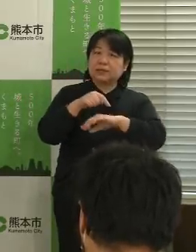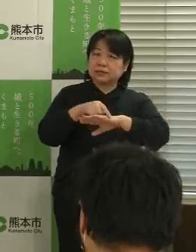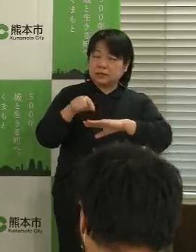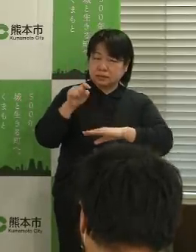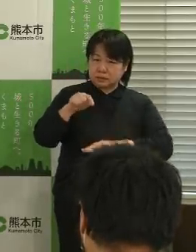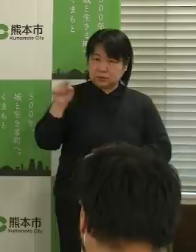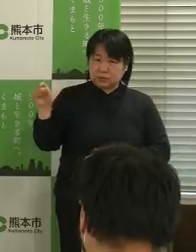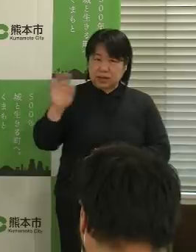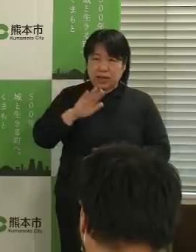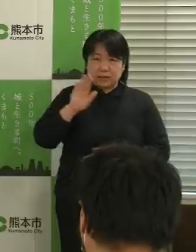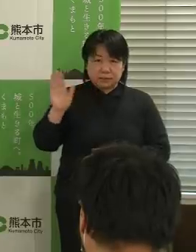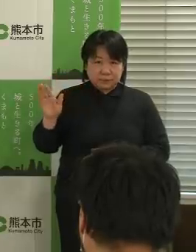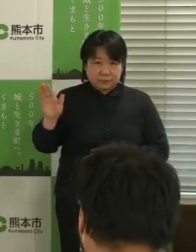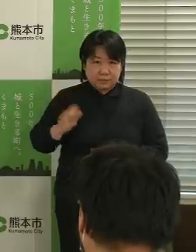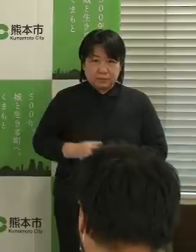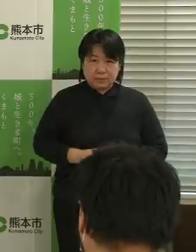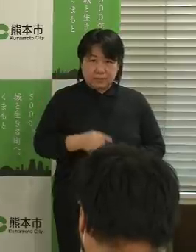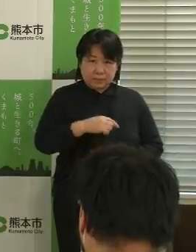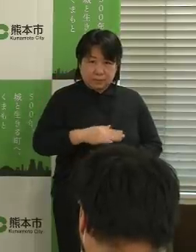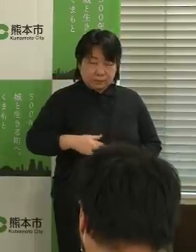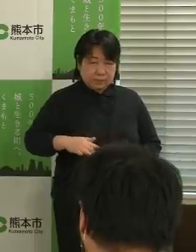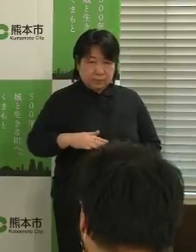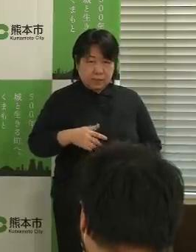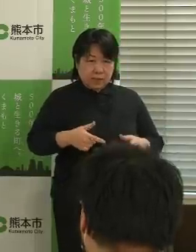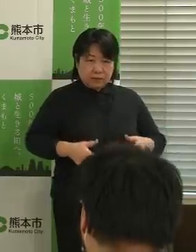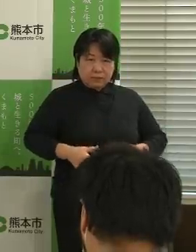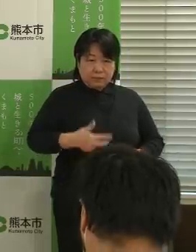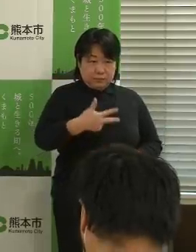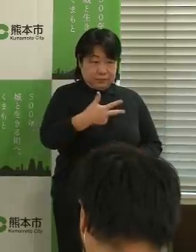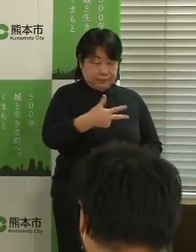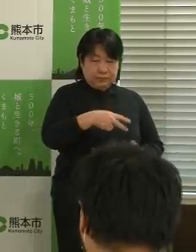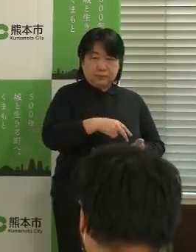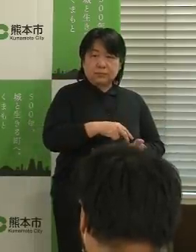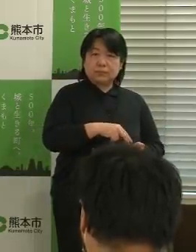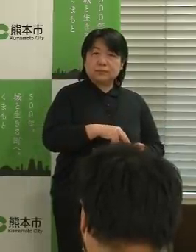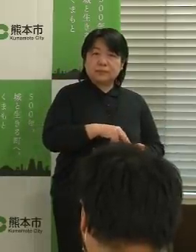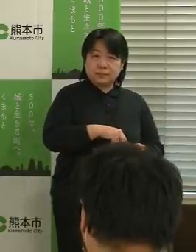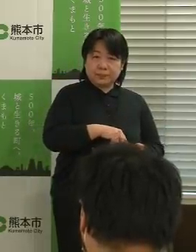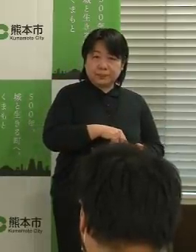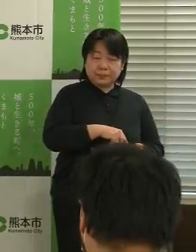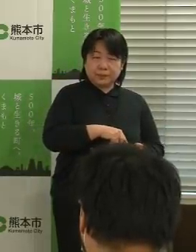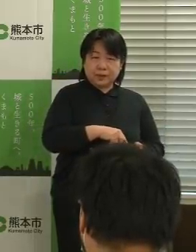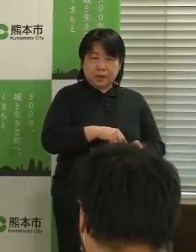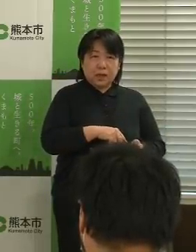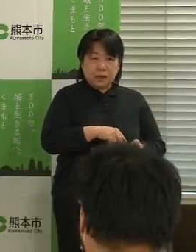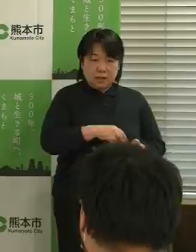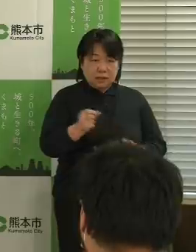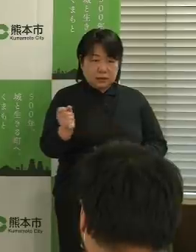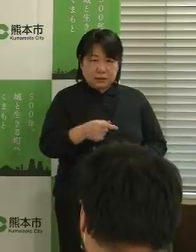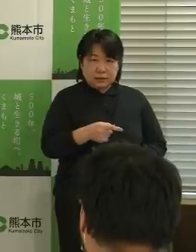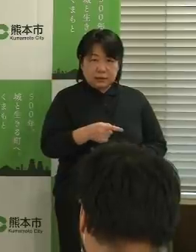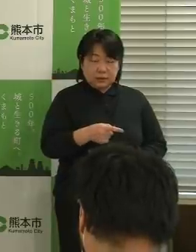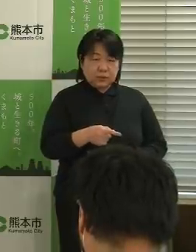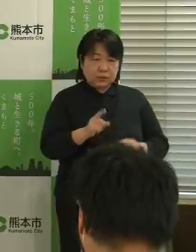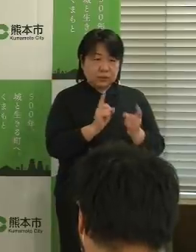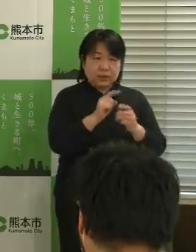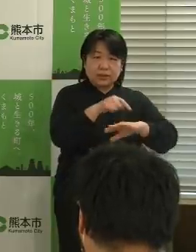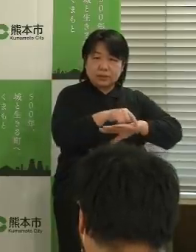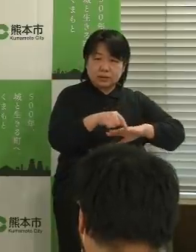たれています。そして私たち熊本市としてもですね、これまで緊急対策として第3弾ま